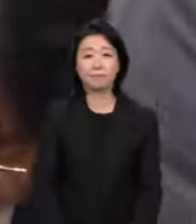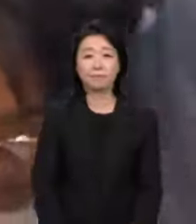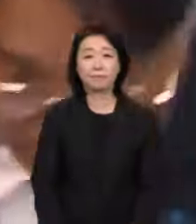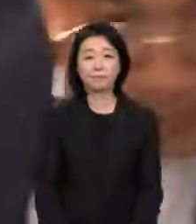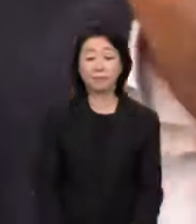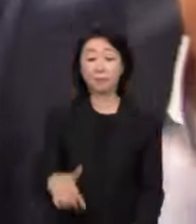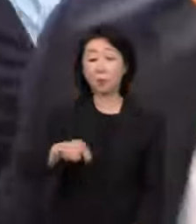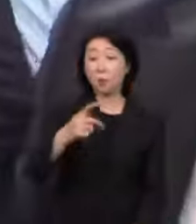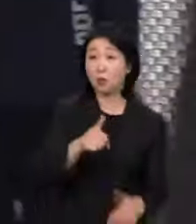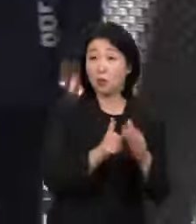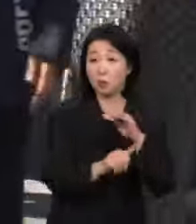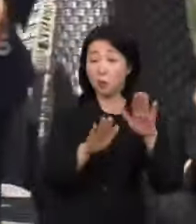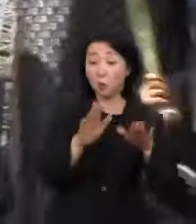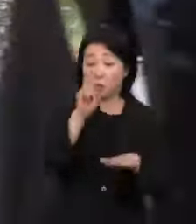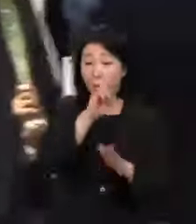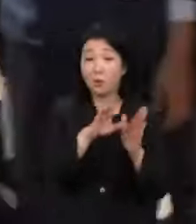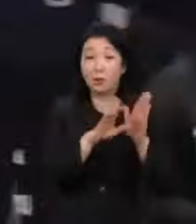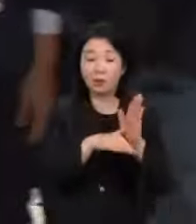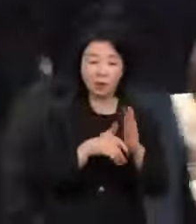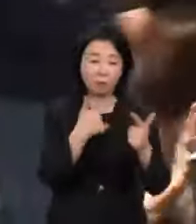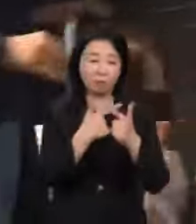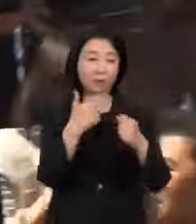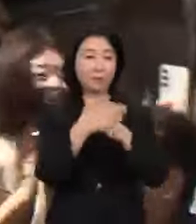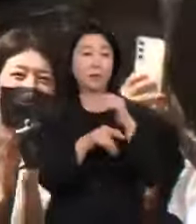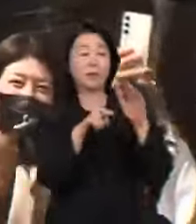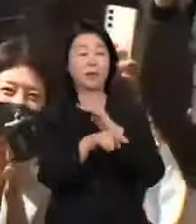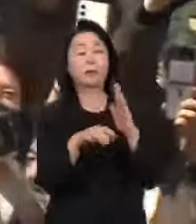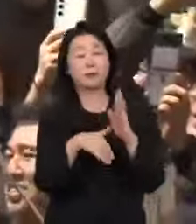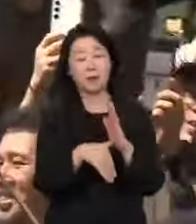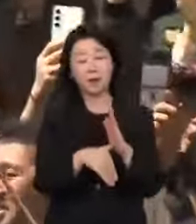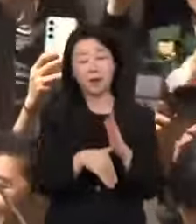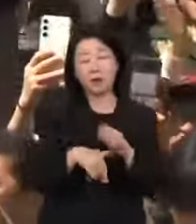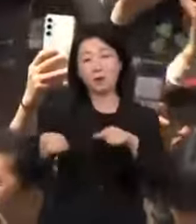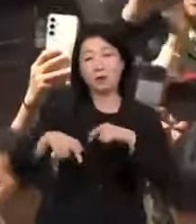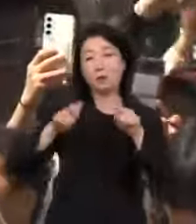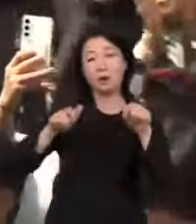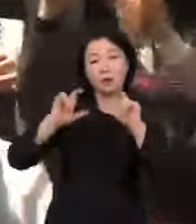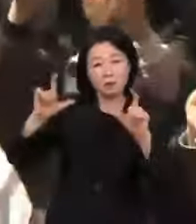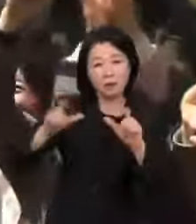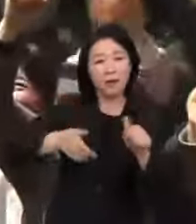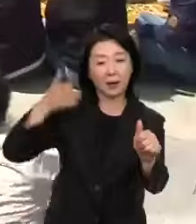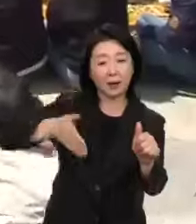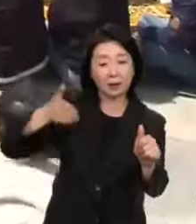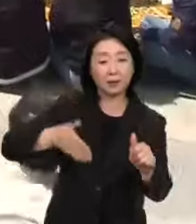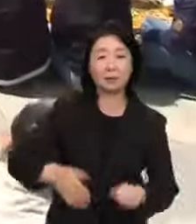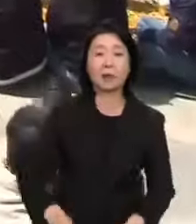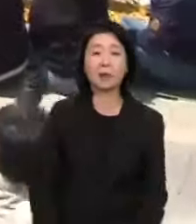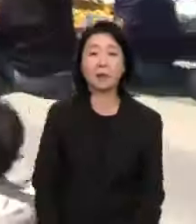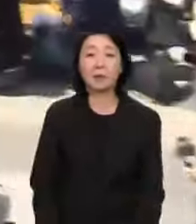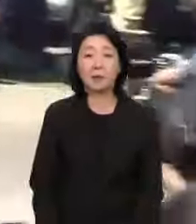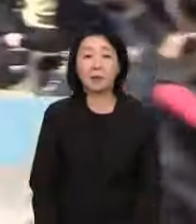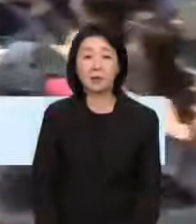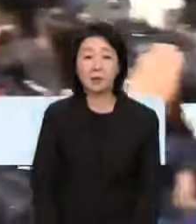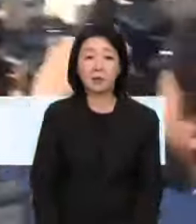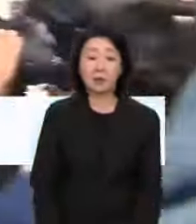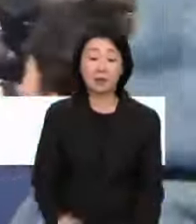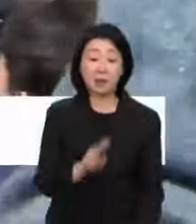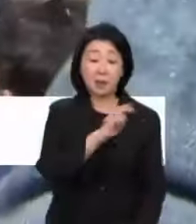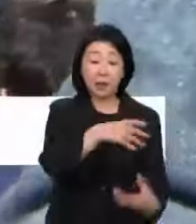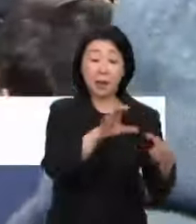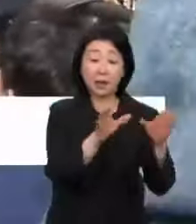조국 대표는 오늘 오전 부산과 대구를 찾아 정권 심판을 강조했습니다. 조 대표는 법률권 200석이 될